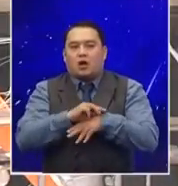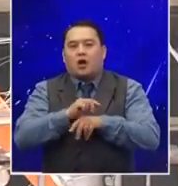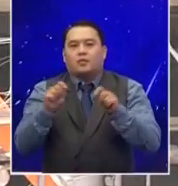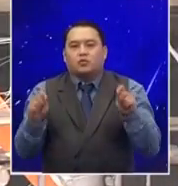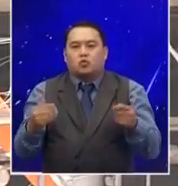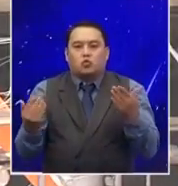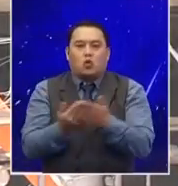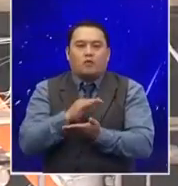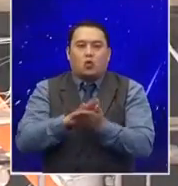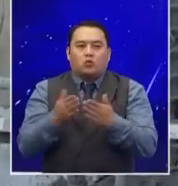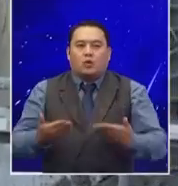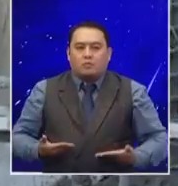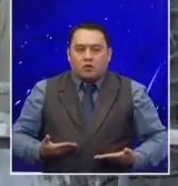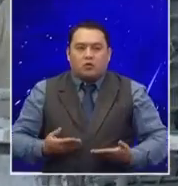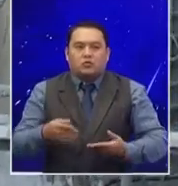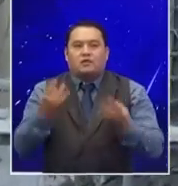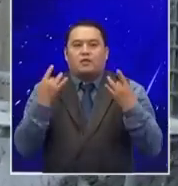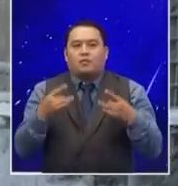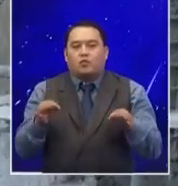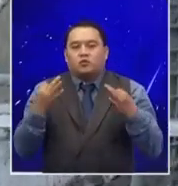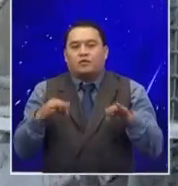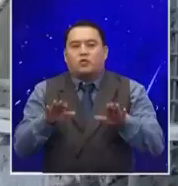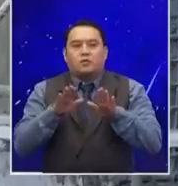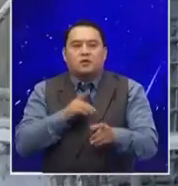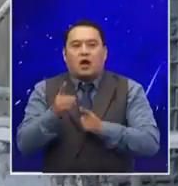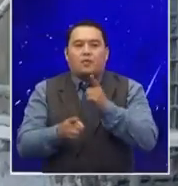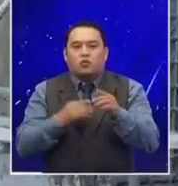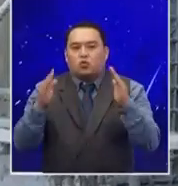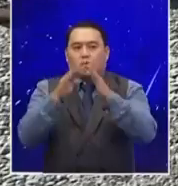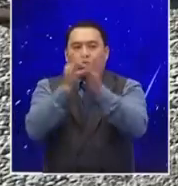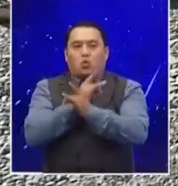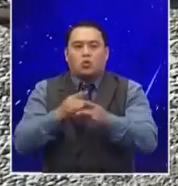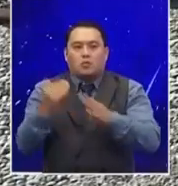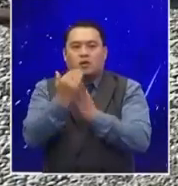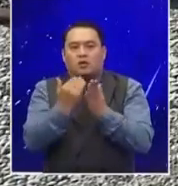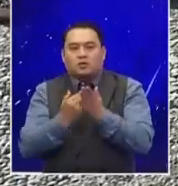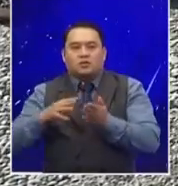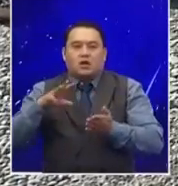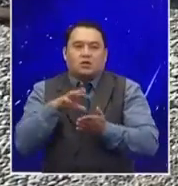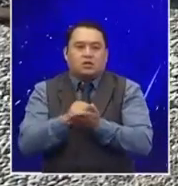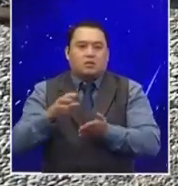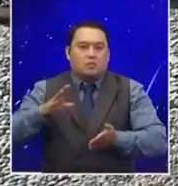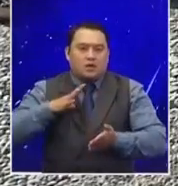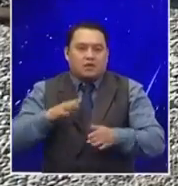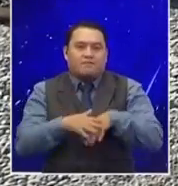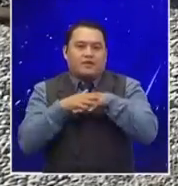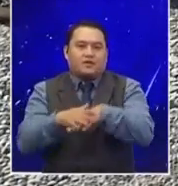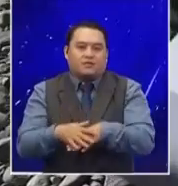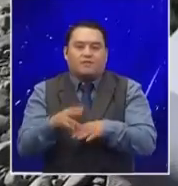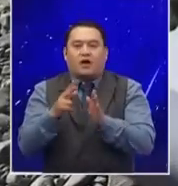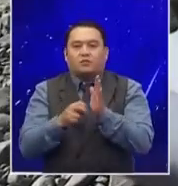создание современных условий по организации досуга и отдыха. На обновление будущего Дома культуры по программе «Дорожная карта занятости» выделено